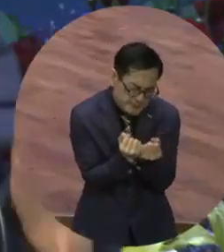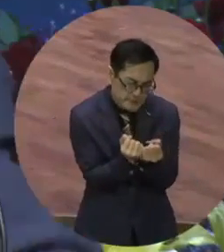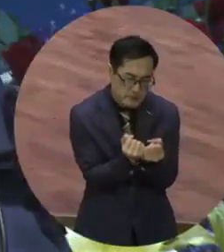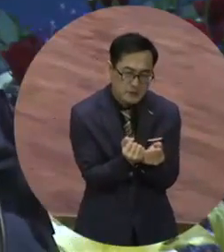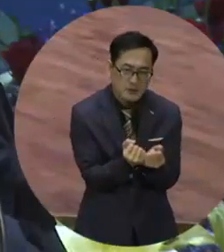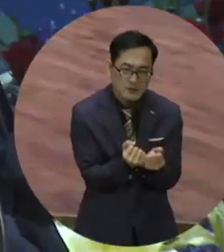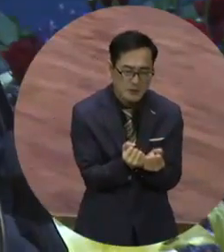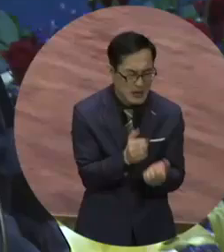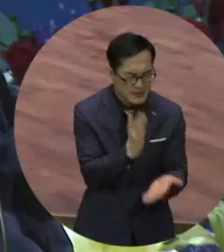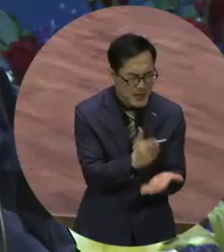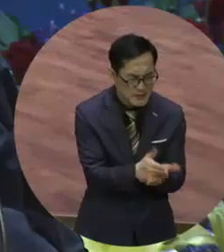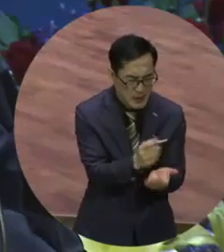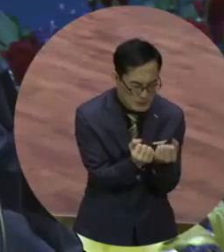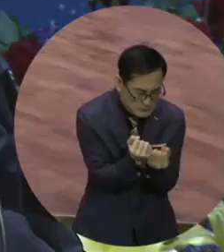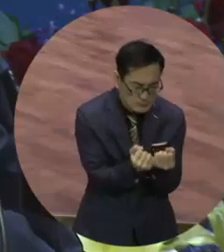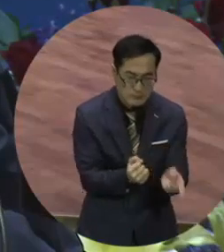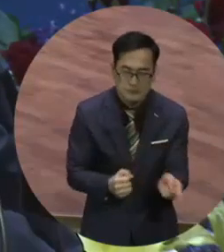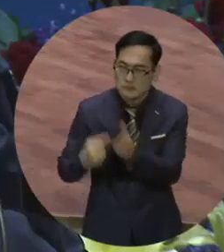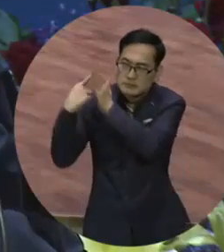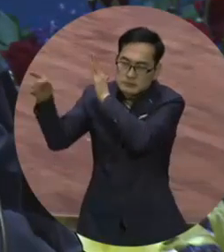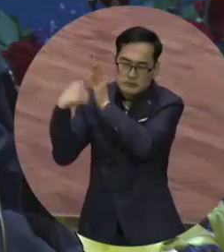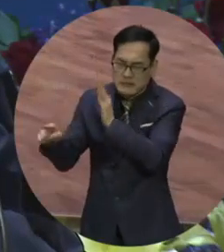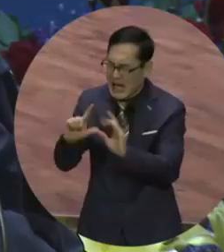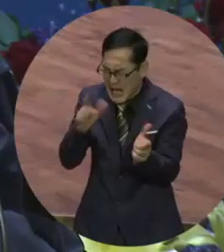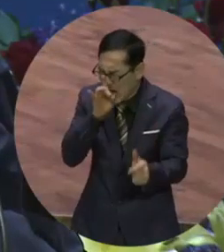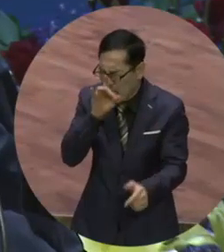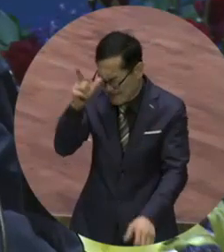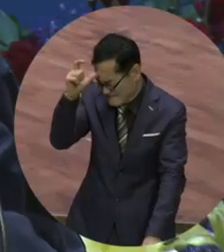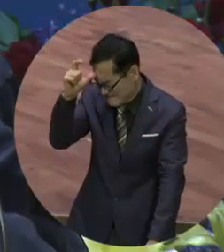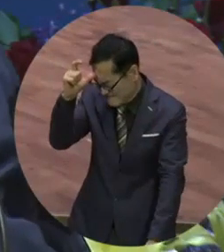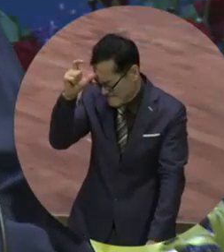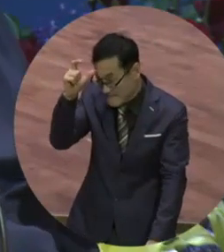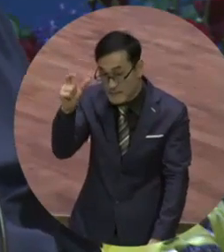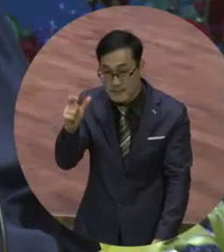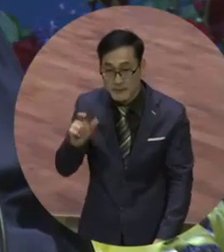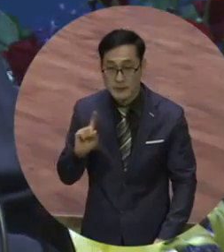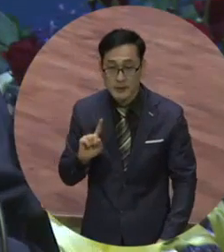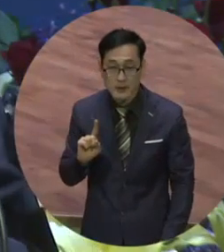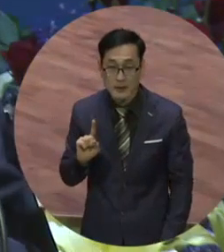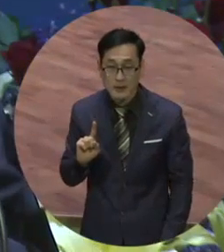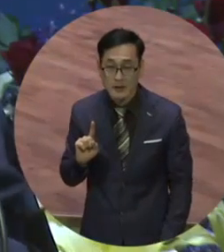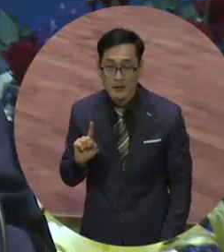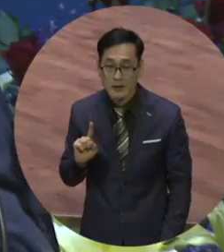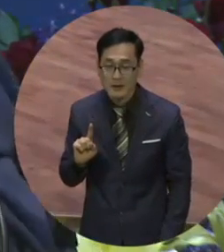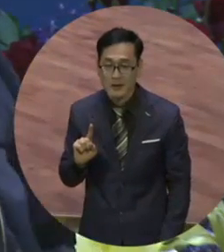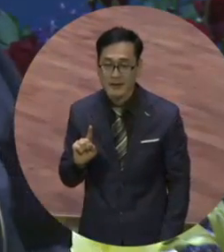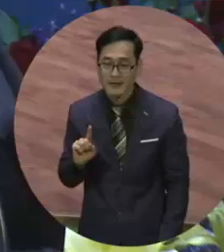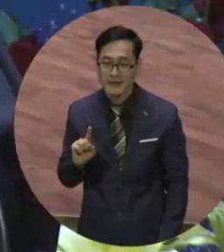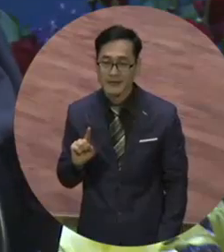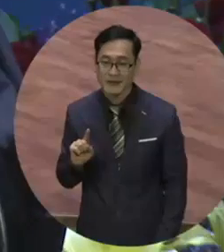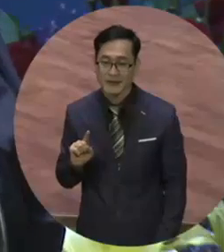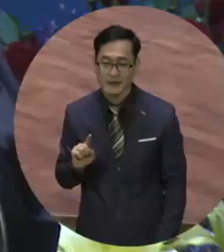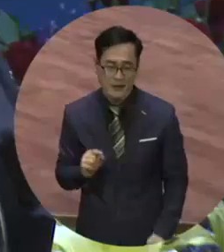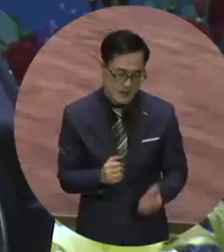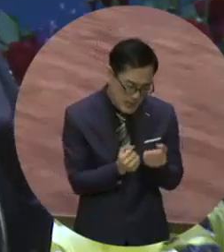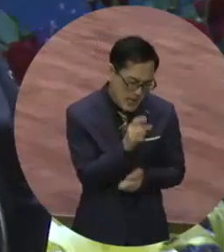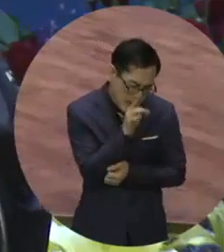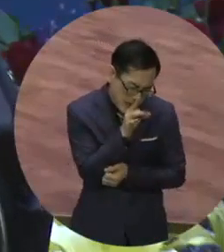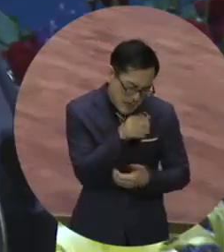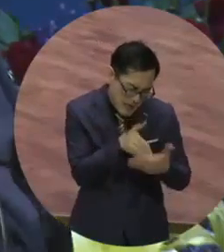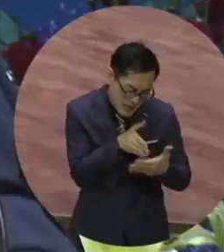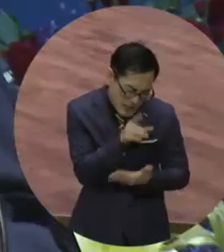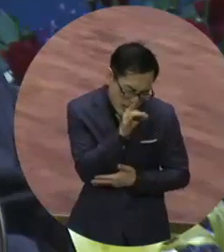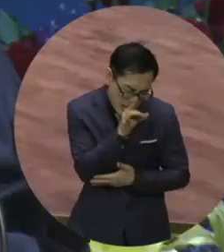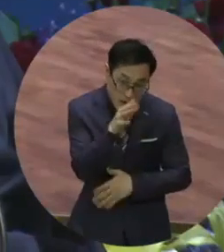했는데도 말을 안 들어. 부모 말 안 들어. 그러면 어떻게 합니까? 결국은 너무 부모가